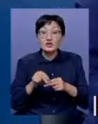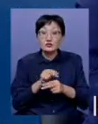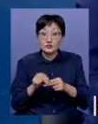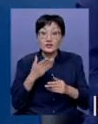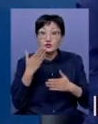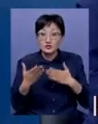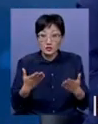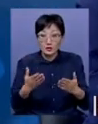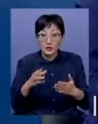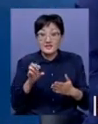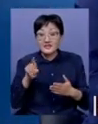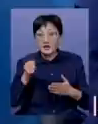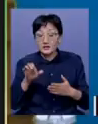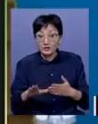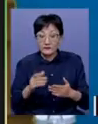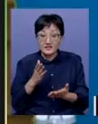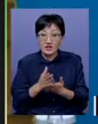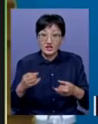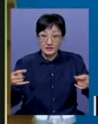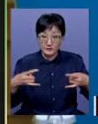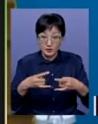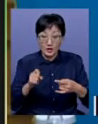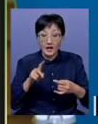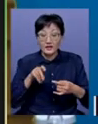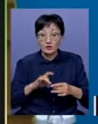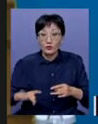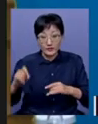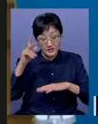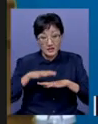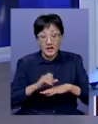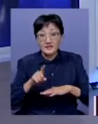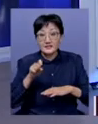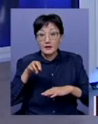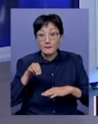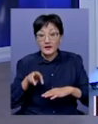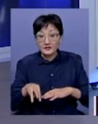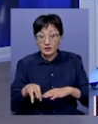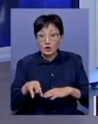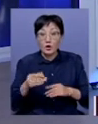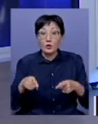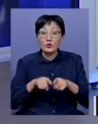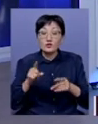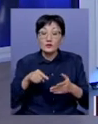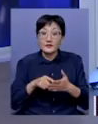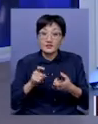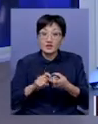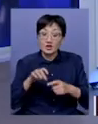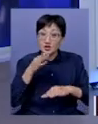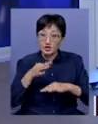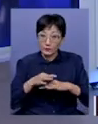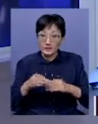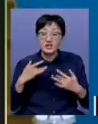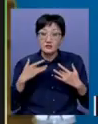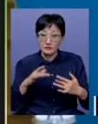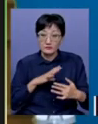жөнделетінін сұрады. Бақытжан Сағынтаев тікелей эфирде Алатау ауданының әкімі Азамат Қалдыбаевтың осы мәселеге қатысты жауап беруін